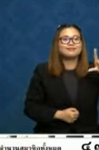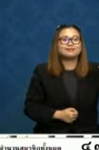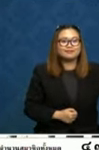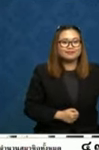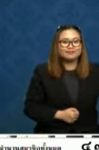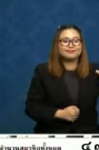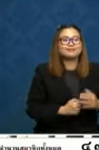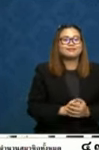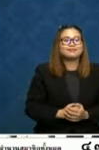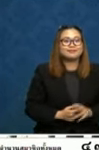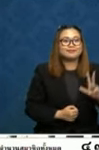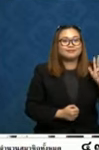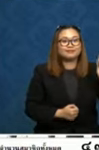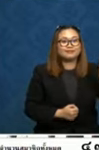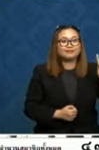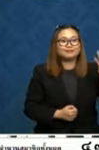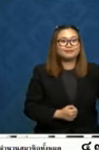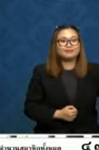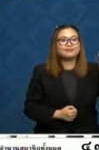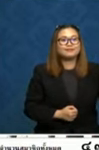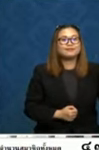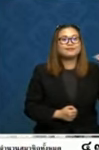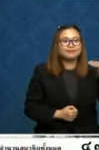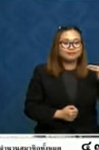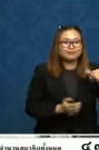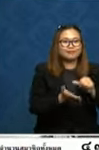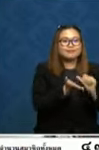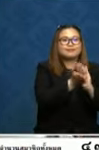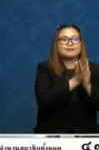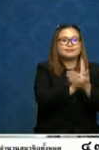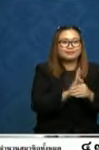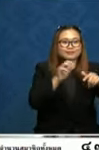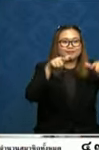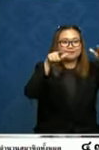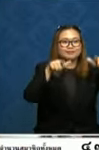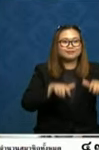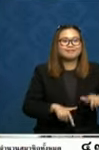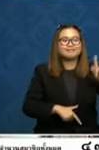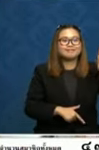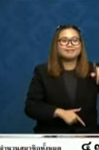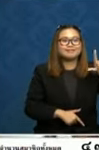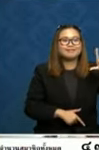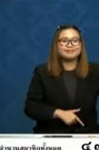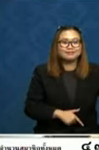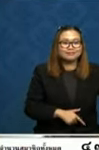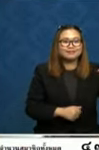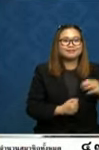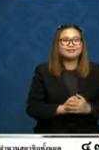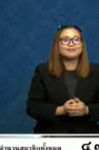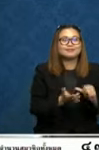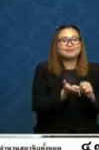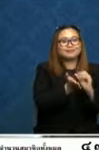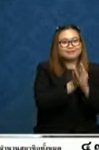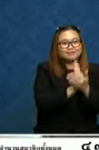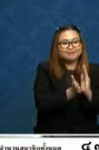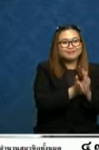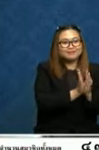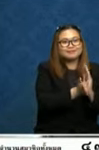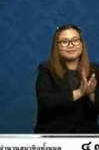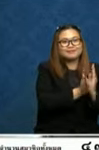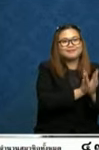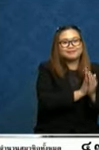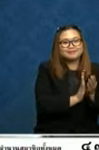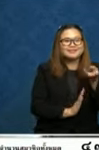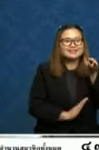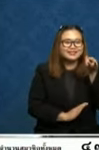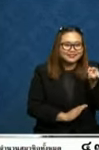ของกมธ.เนี่ยก็ปรับลดไปนะครับก็ประมาณ 1,000 ล้านนะครับแล้วก็ผมเนี่ยก็สงวนนะครับปรับลดก็นิดหน่อยน